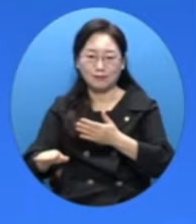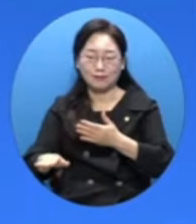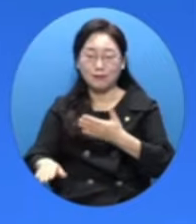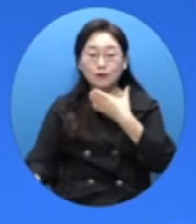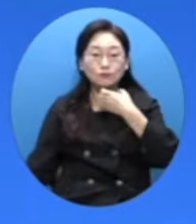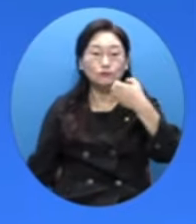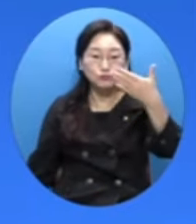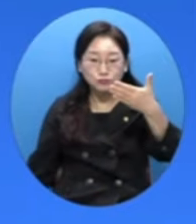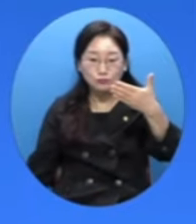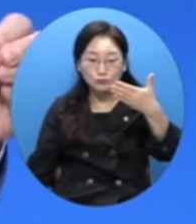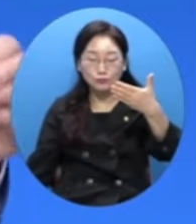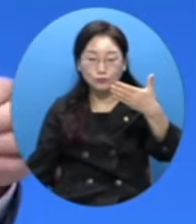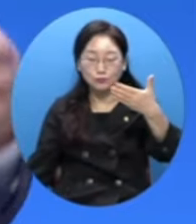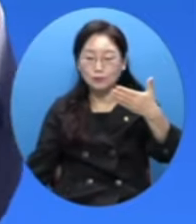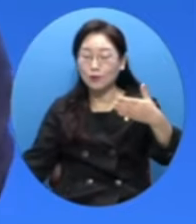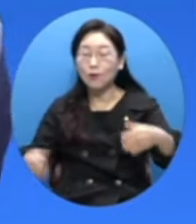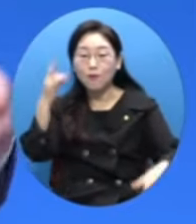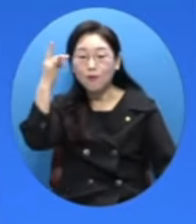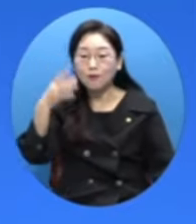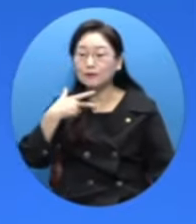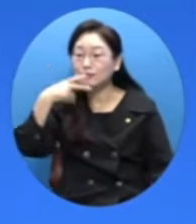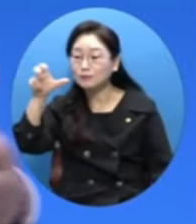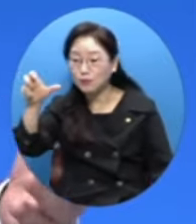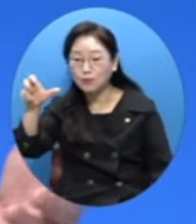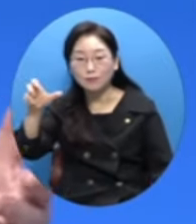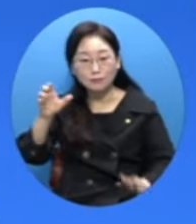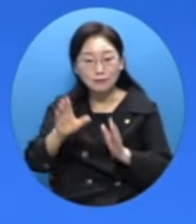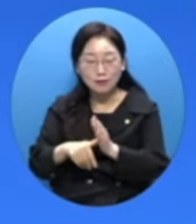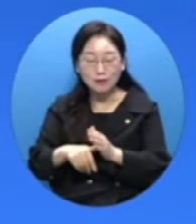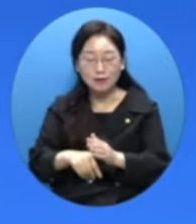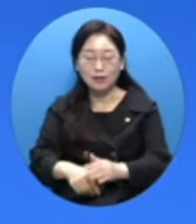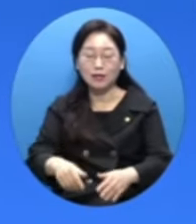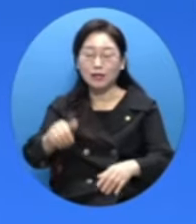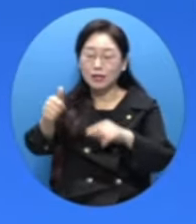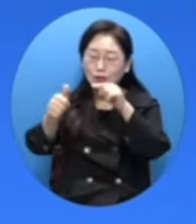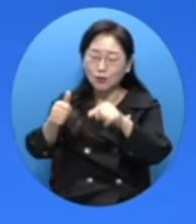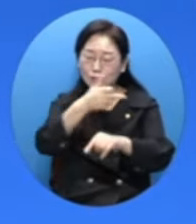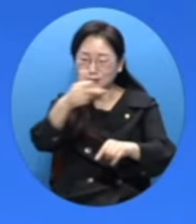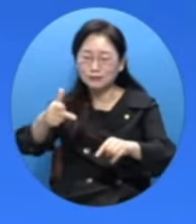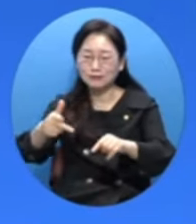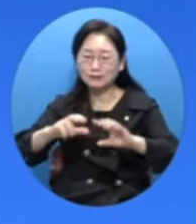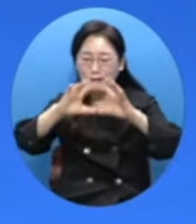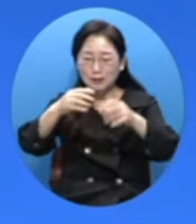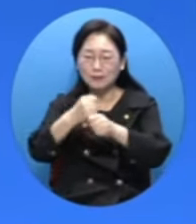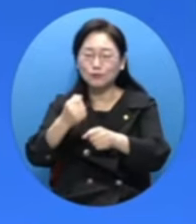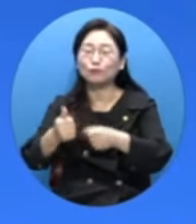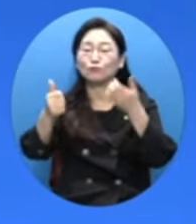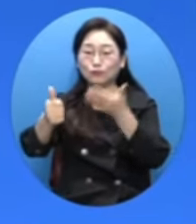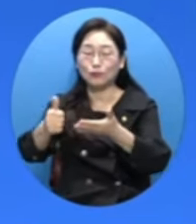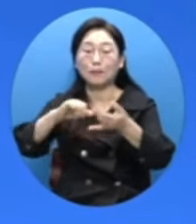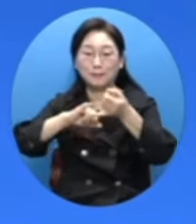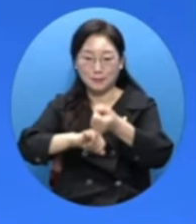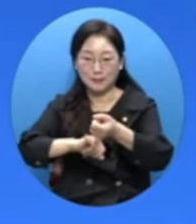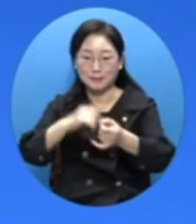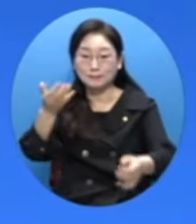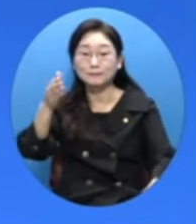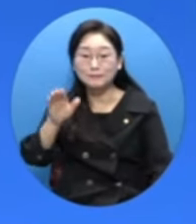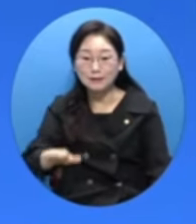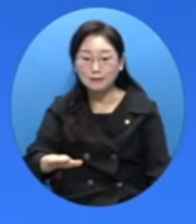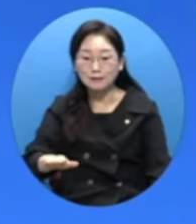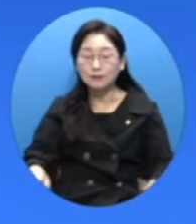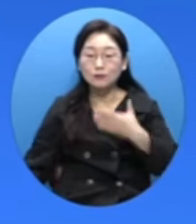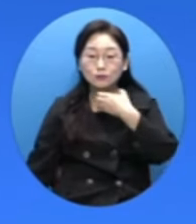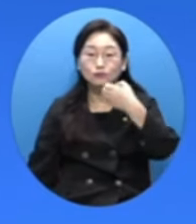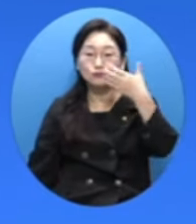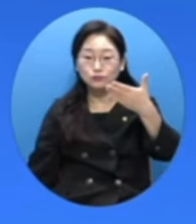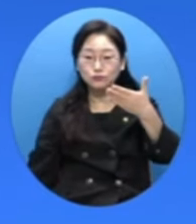99세가 됐어요. 75세에 내가 너로 큰 민족을 이루게 하겠다고 하셨는데 이제